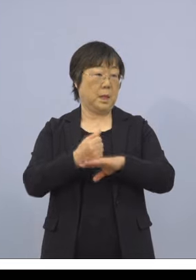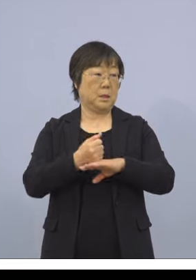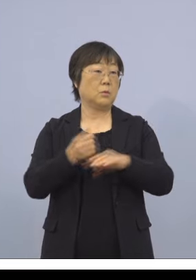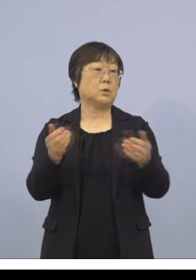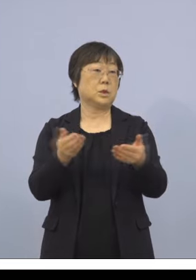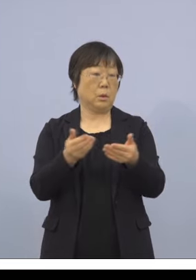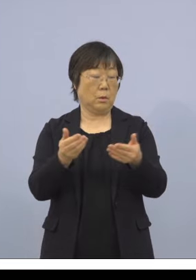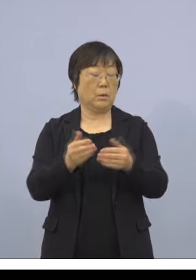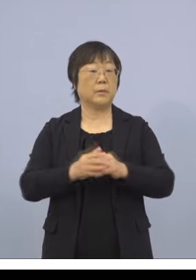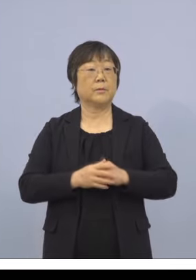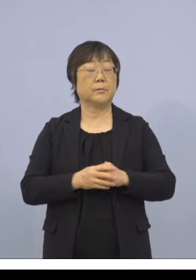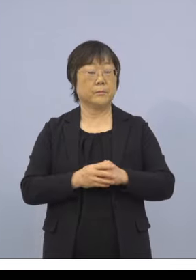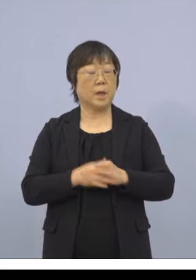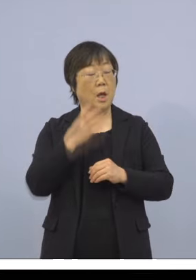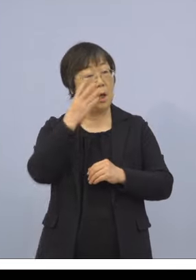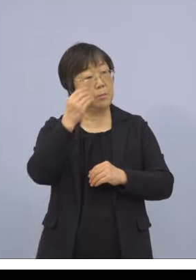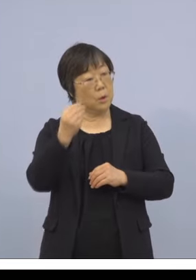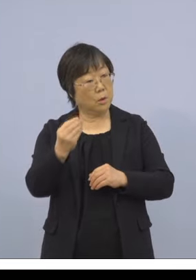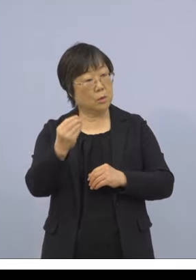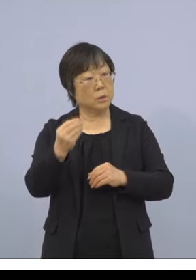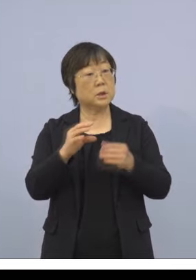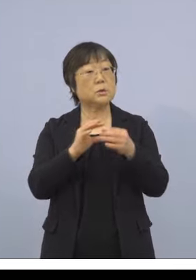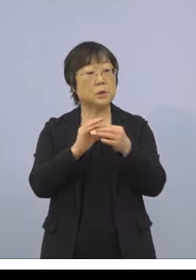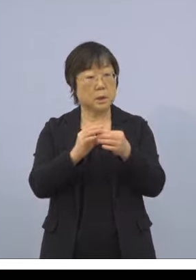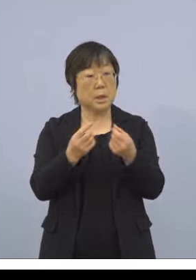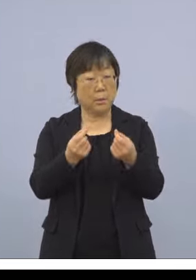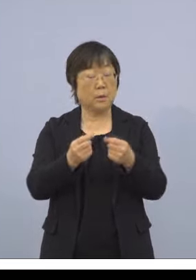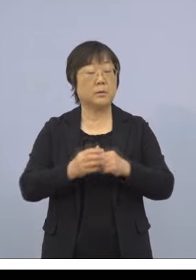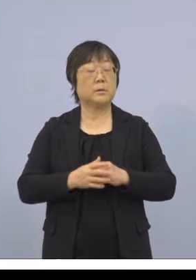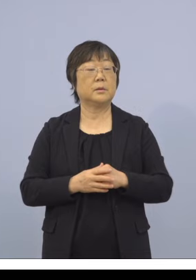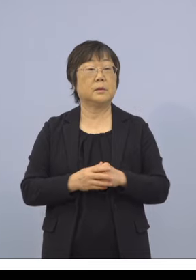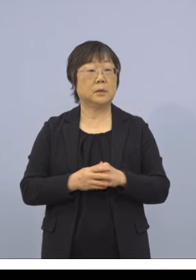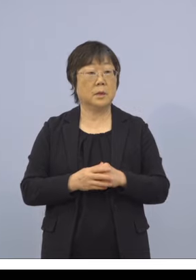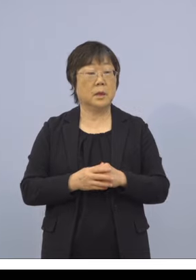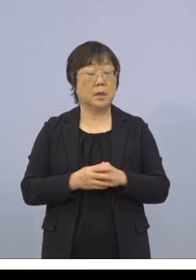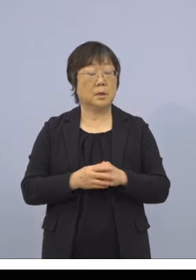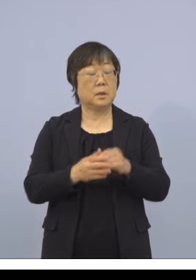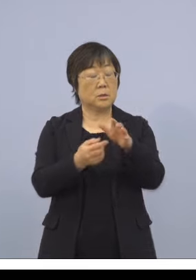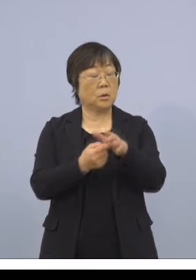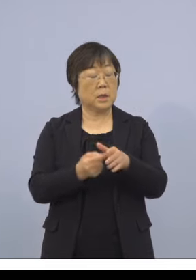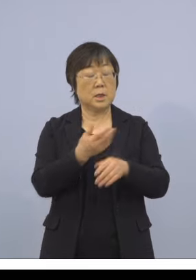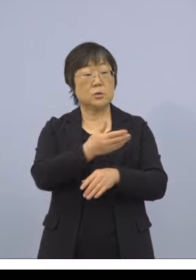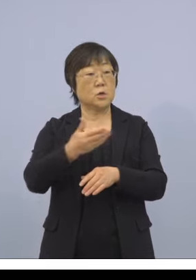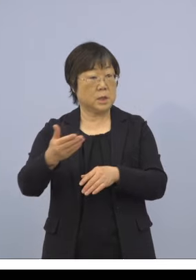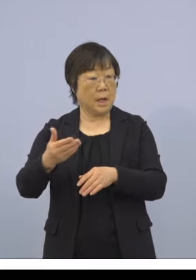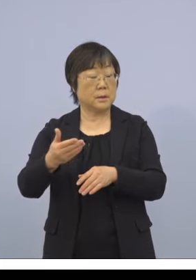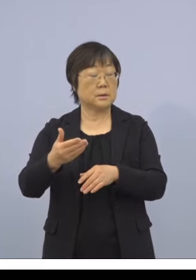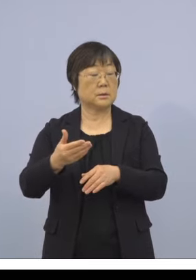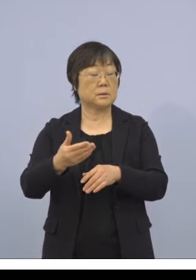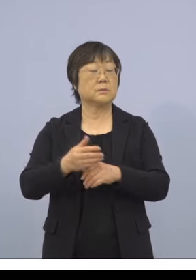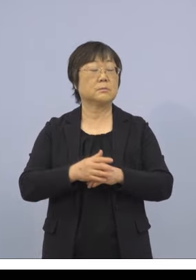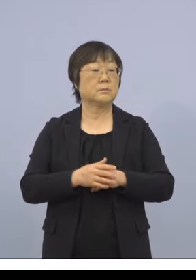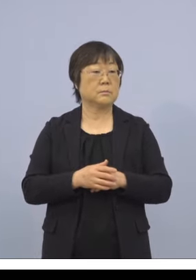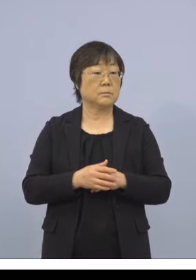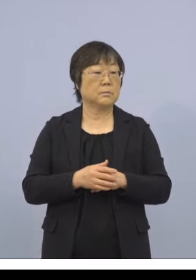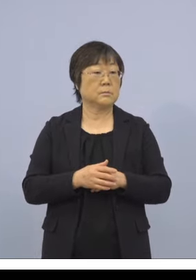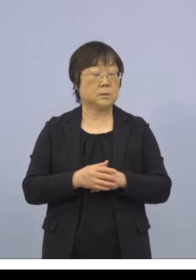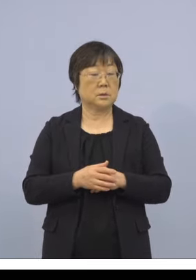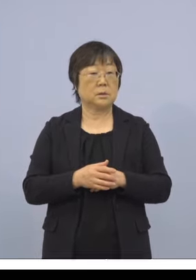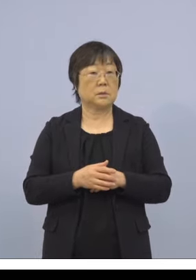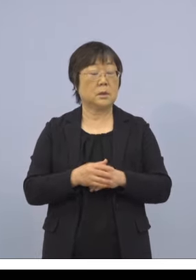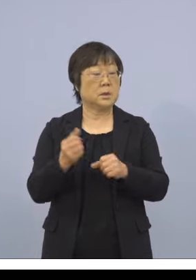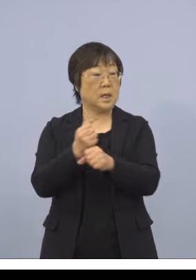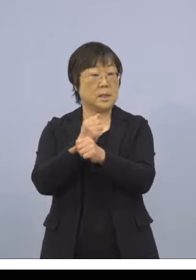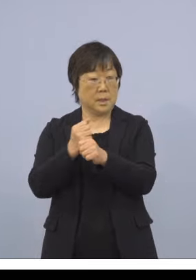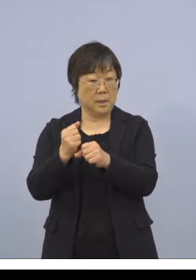が、魅力度アップにつきましてもですね、農林水産のですね、生産